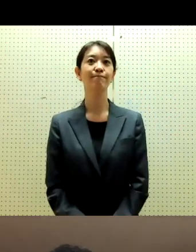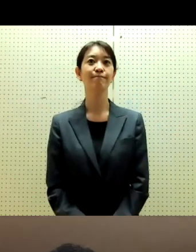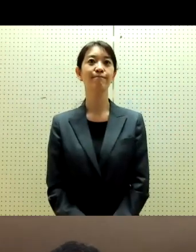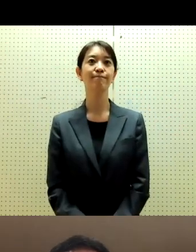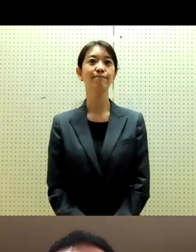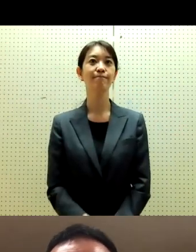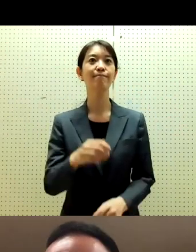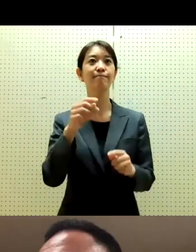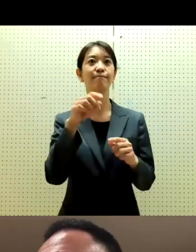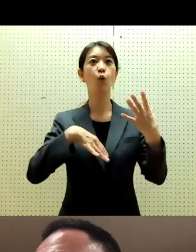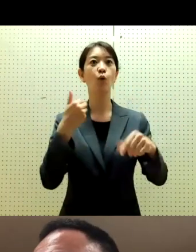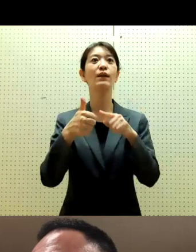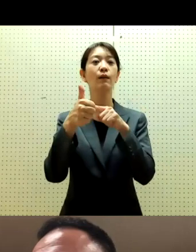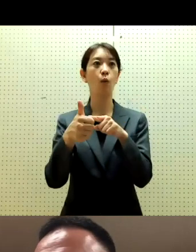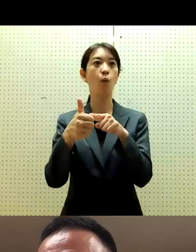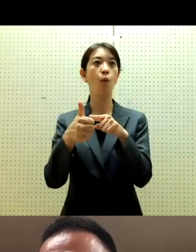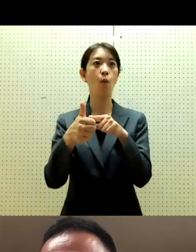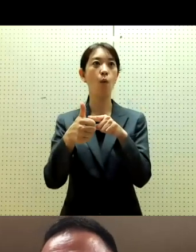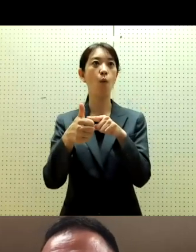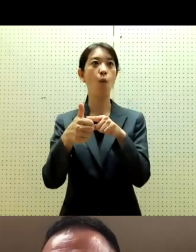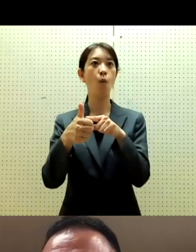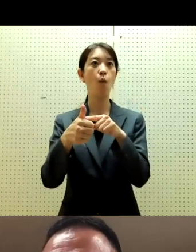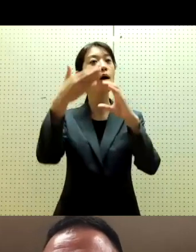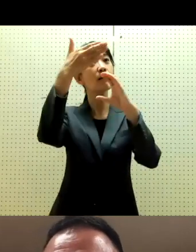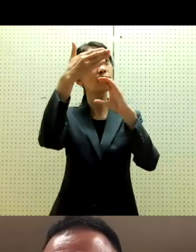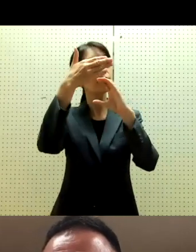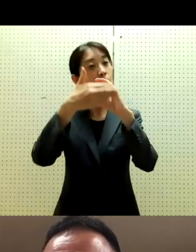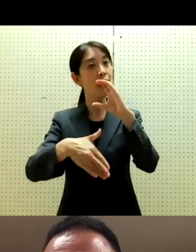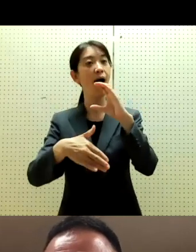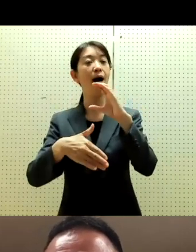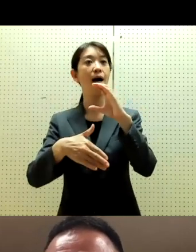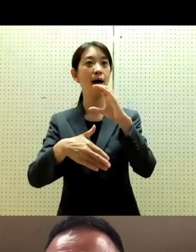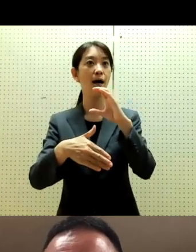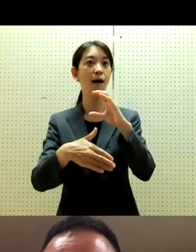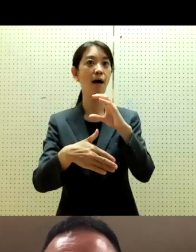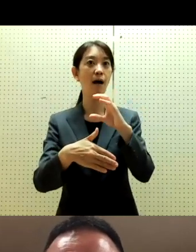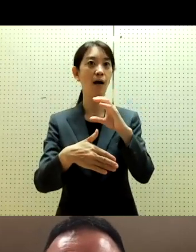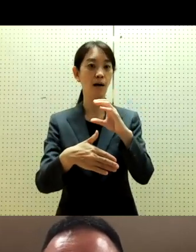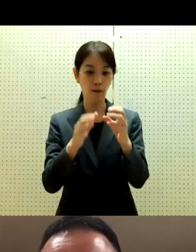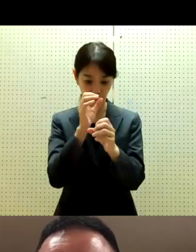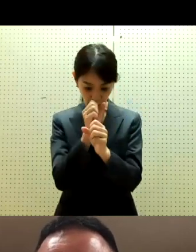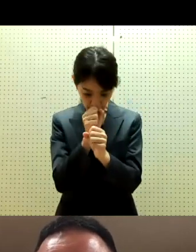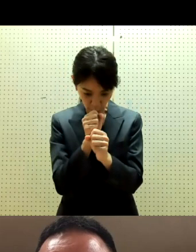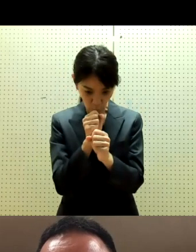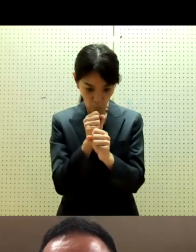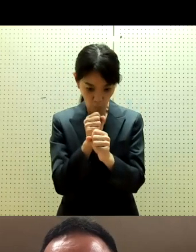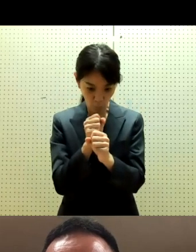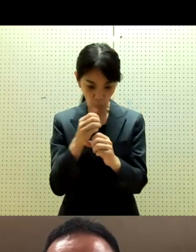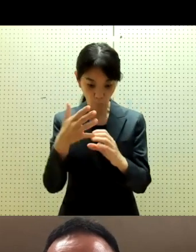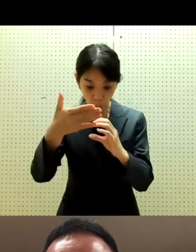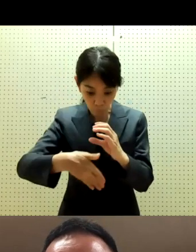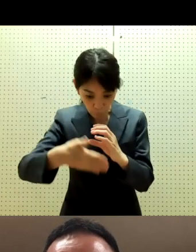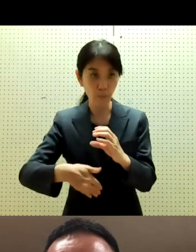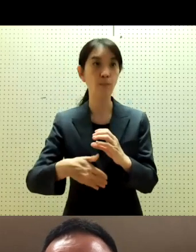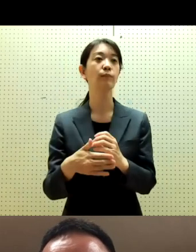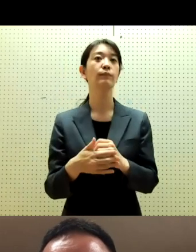写真の生徒は、カメラアプリによって顕微鏡の世界を撮影しています。